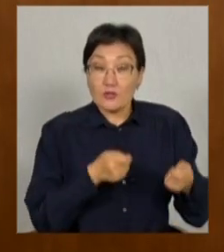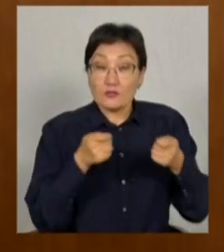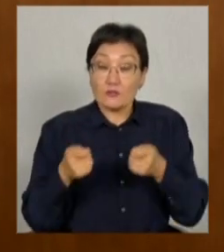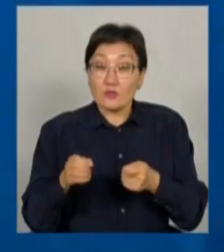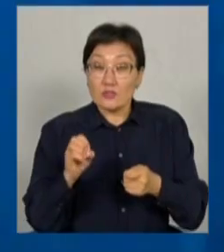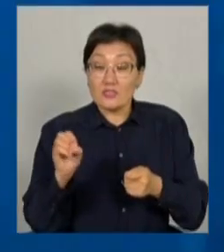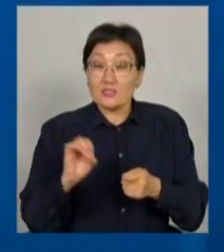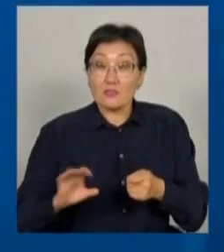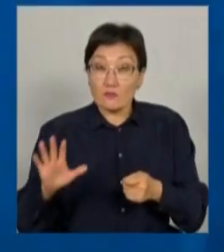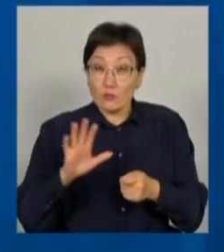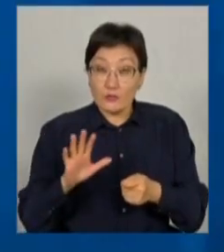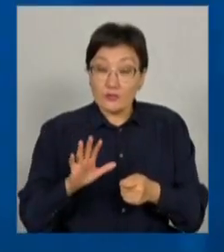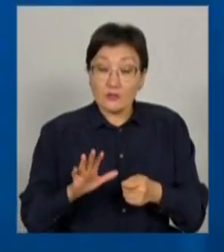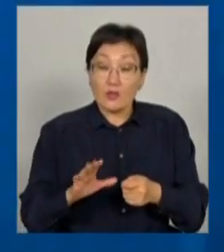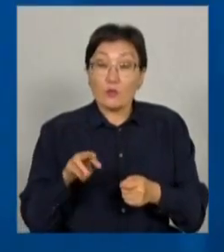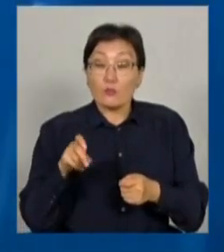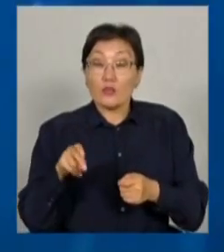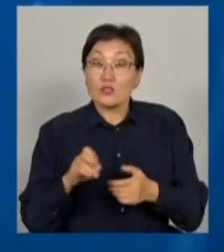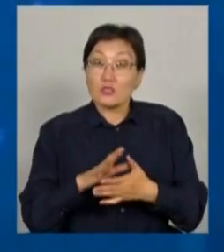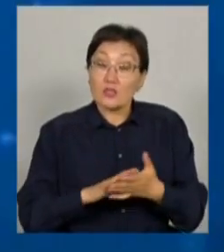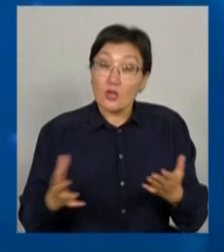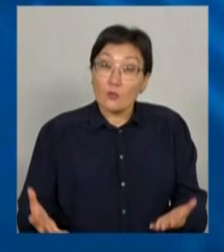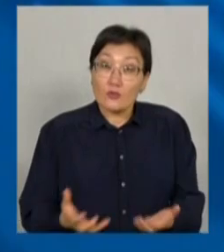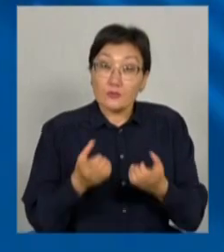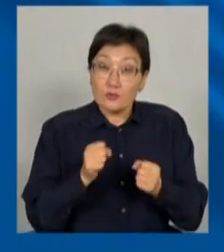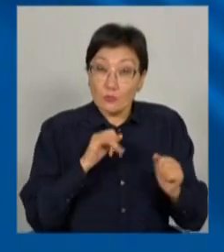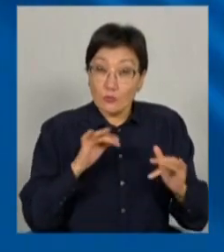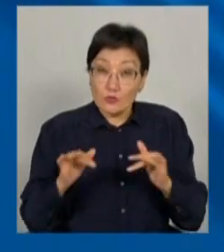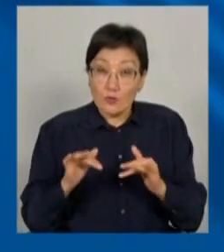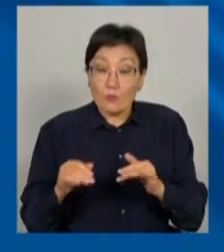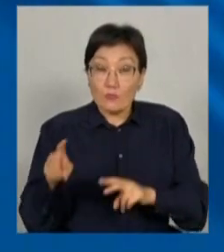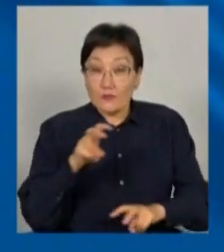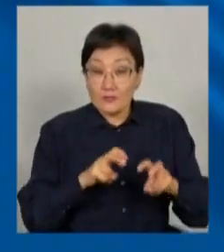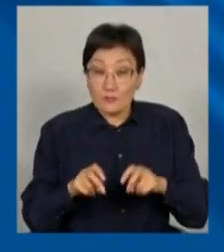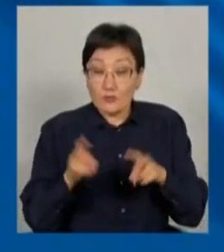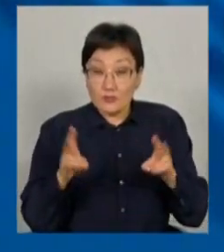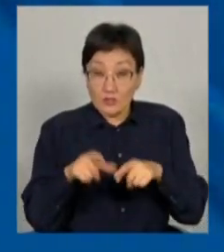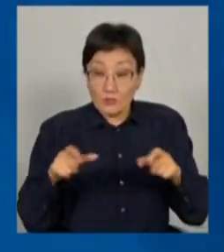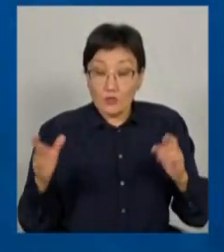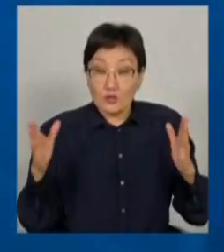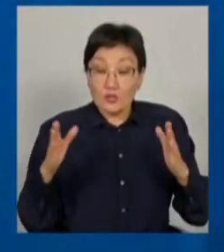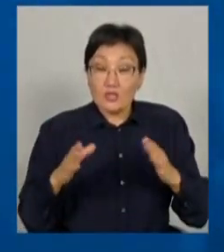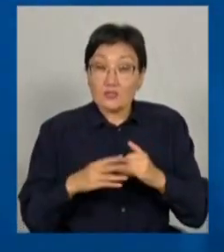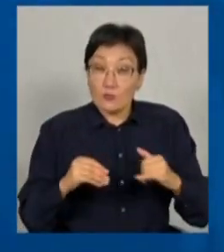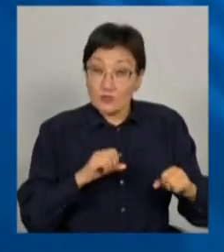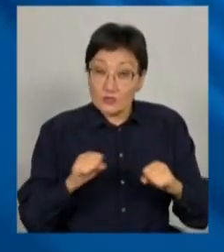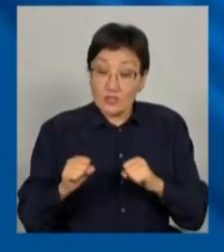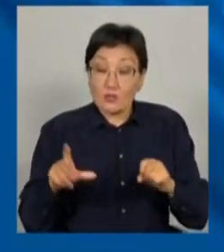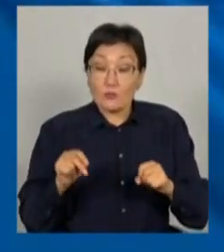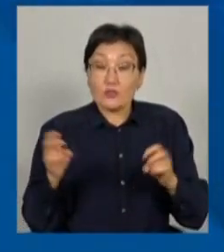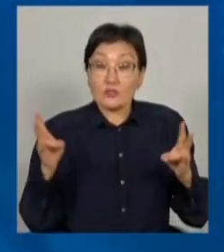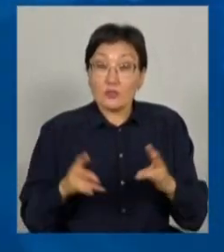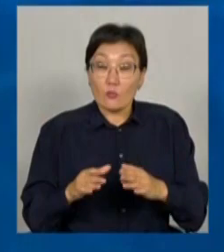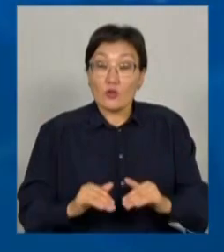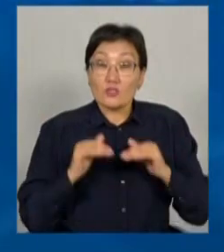Европы. В Марокко продолжается спасательная операция по поиску пострадавших в разрушительном землетрясении. Число жертв